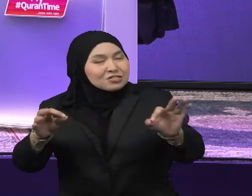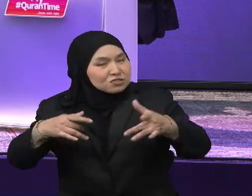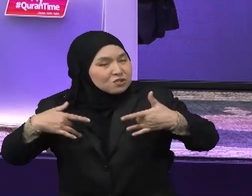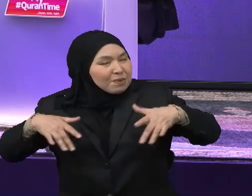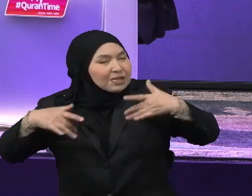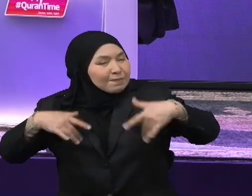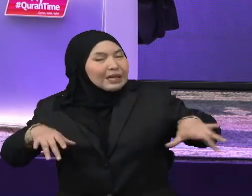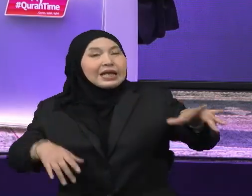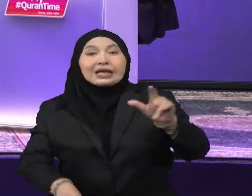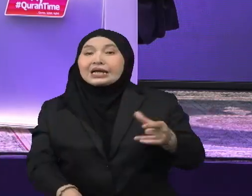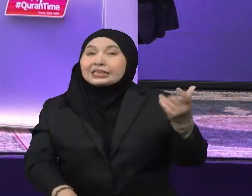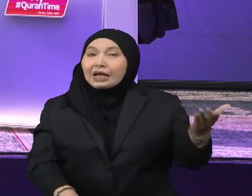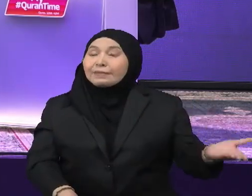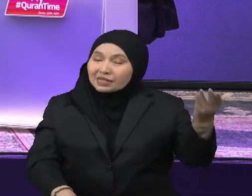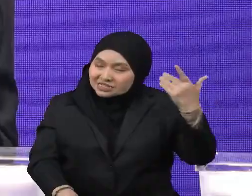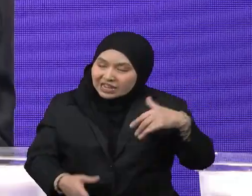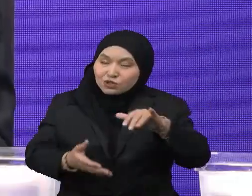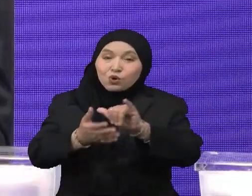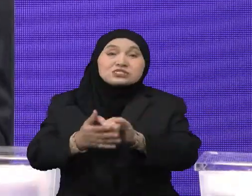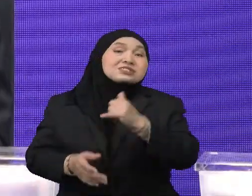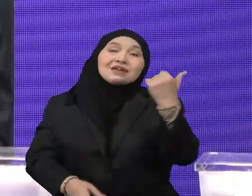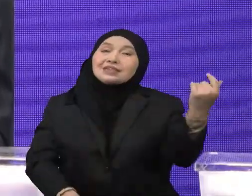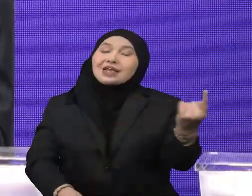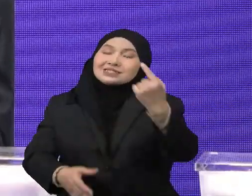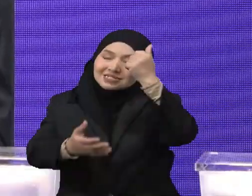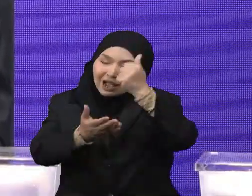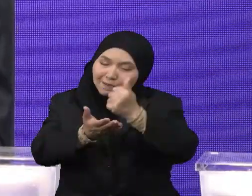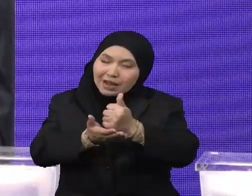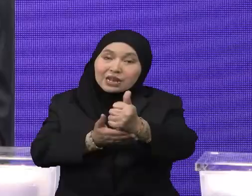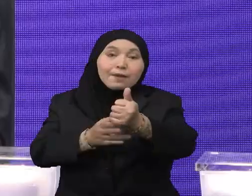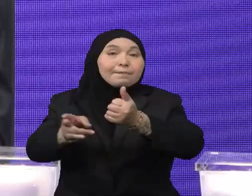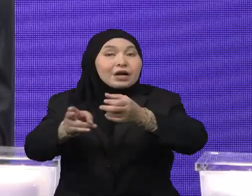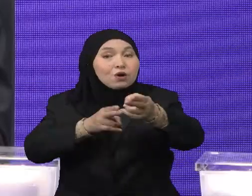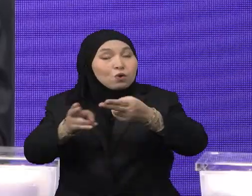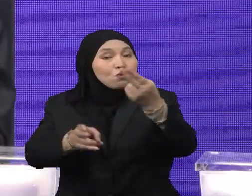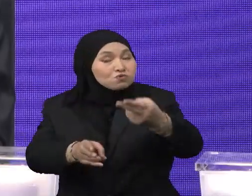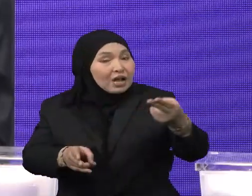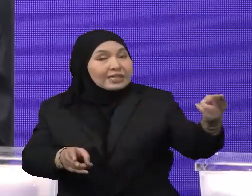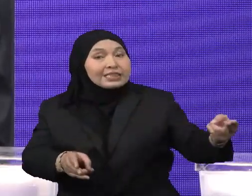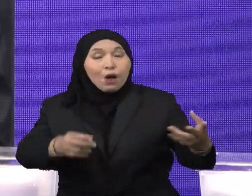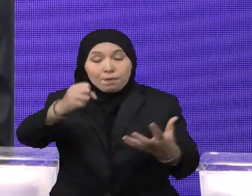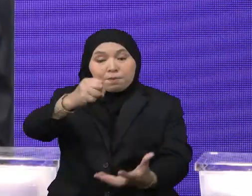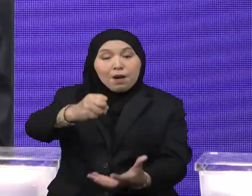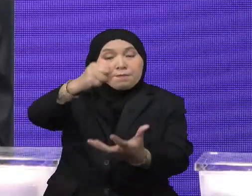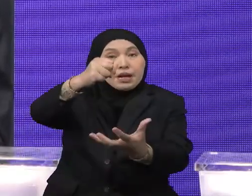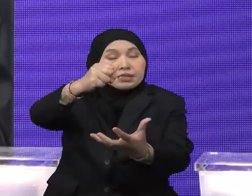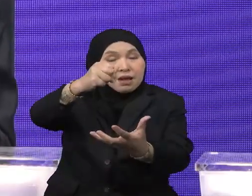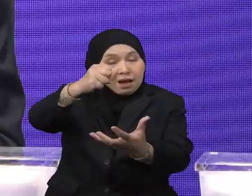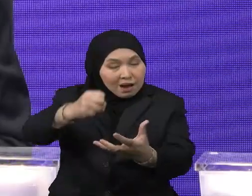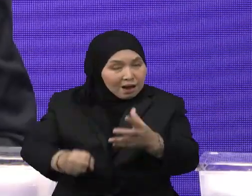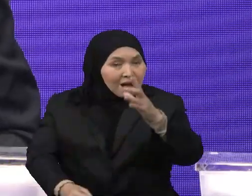mengajarkan kepada Supaya sentiasa amanah bilih menguruskan harta dana awam